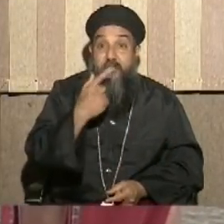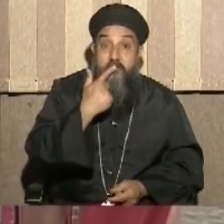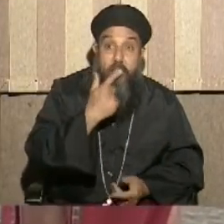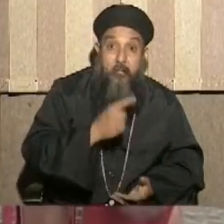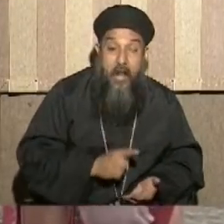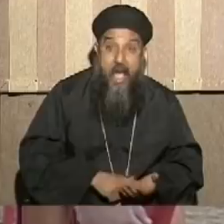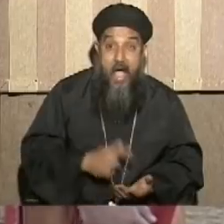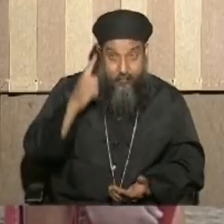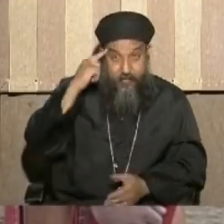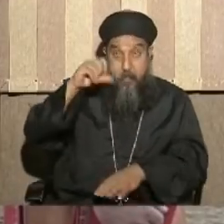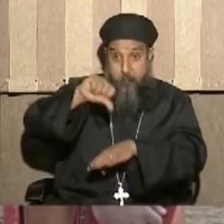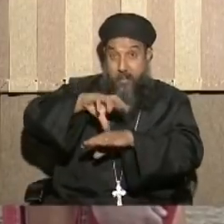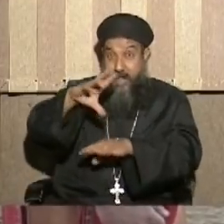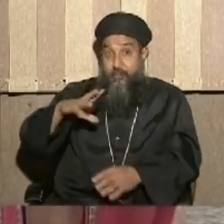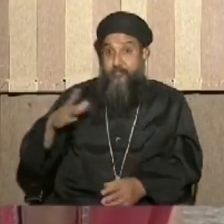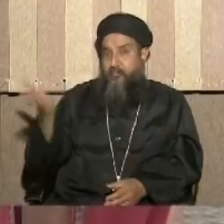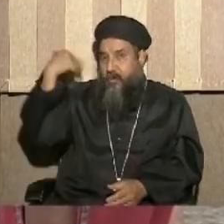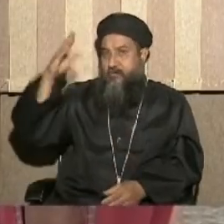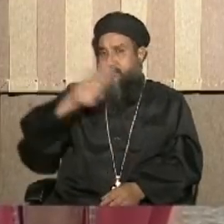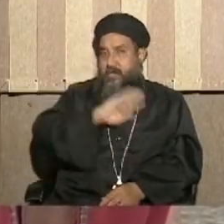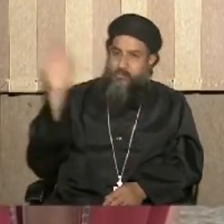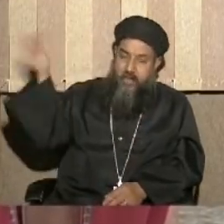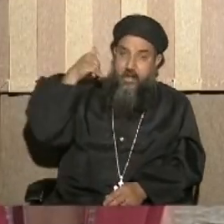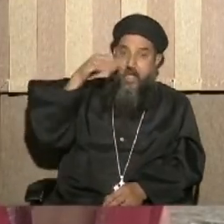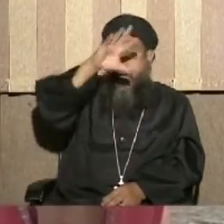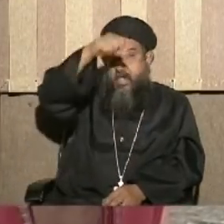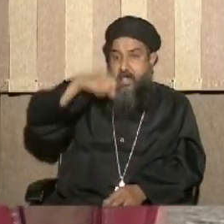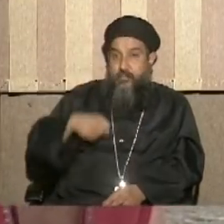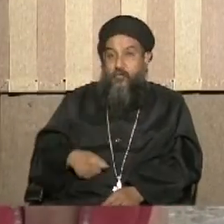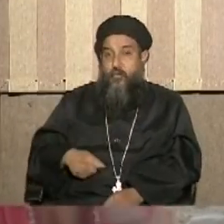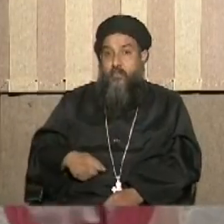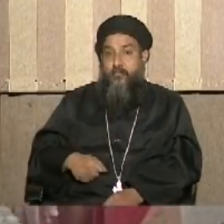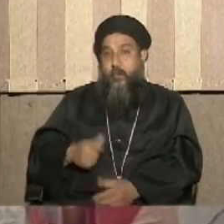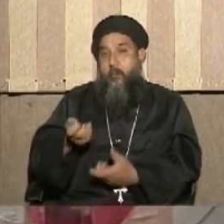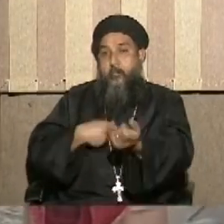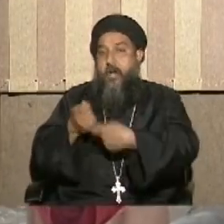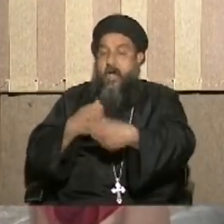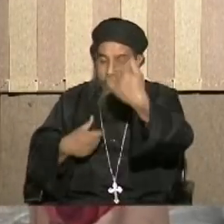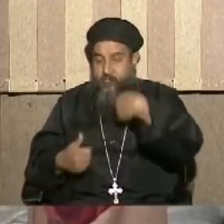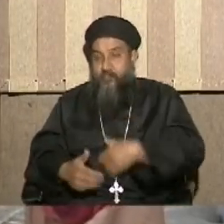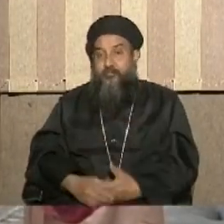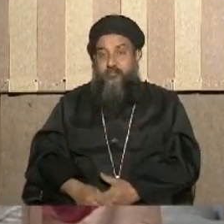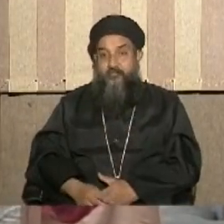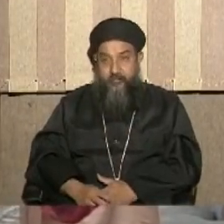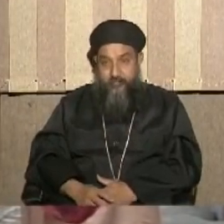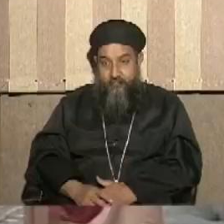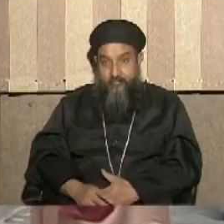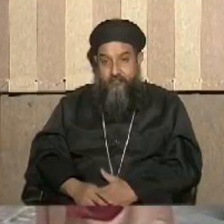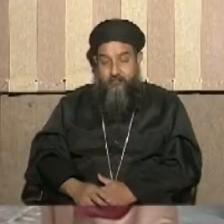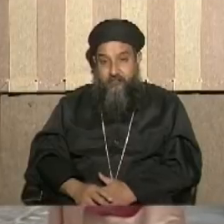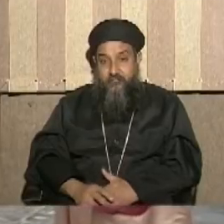معقول يكونوا عارفين مكانهم؟ يا حراس روحوا على طول البحاره دول.